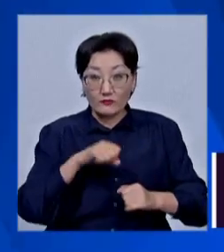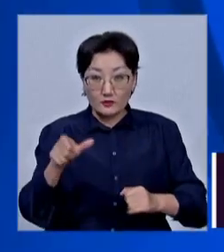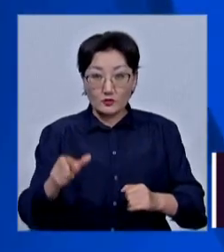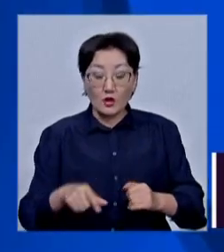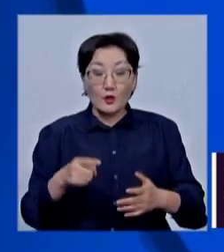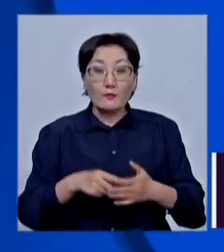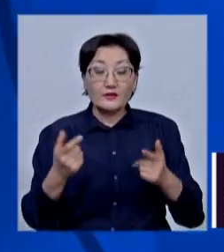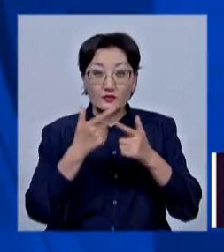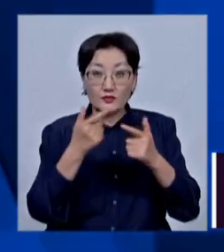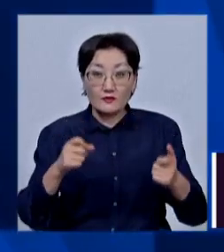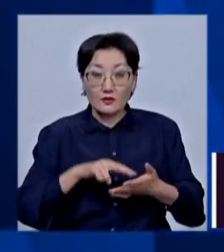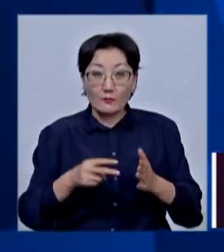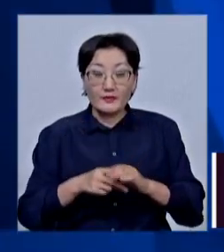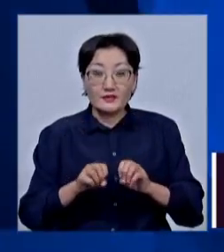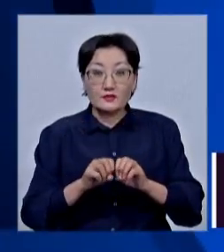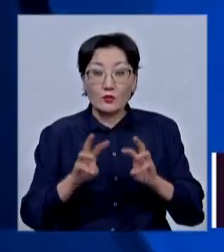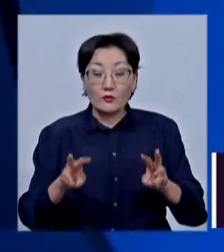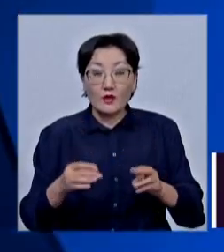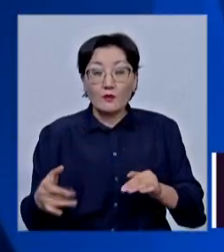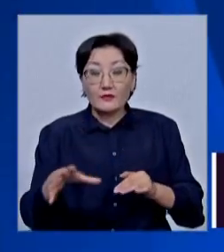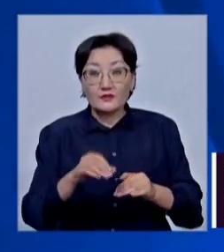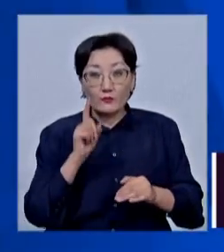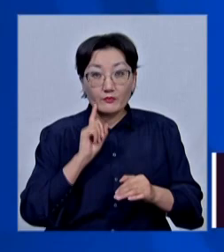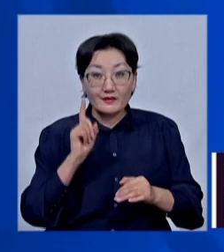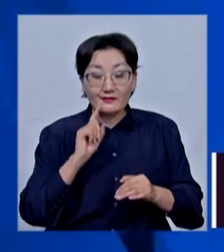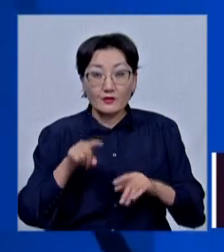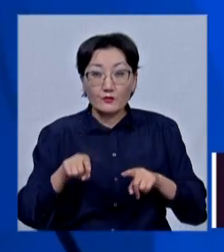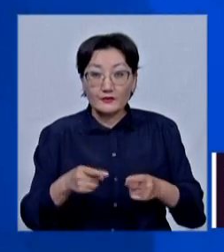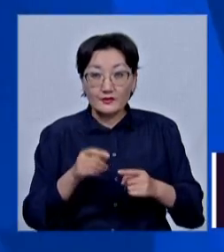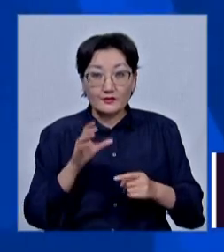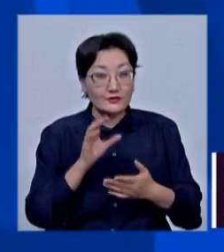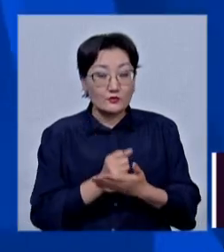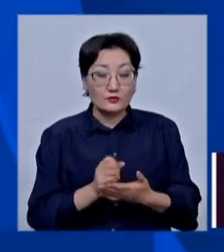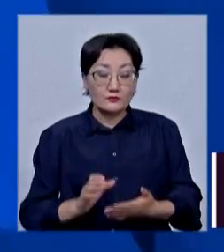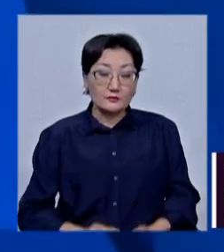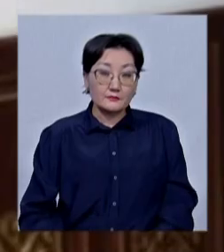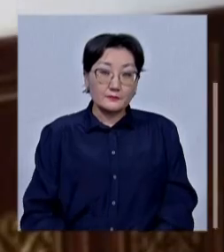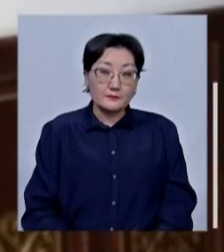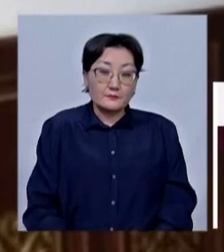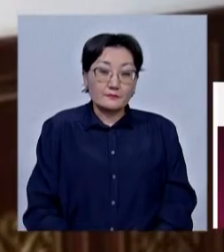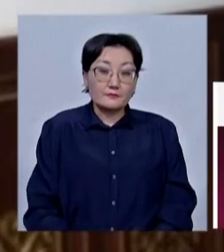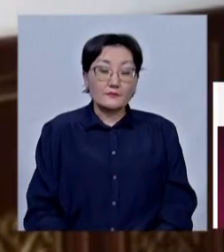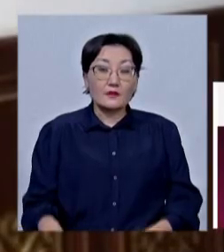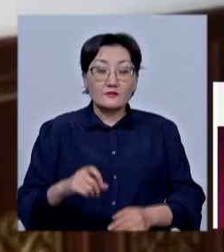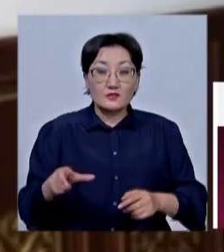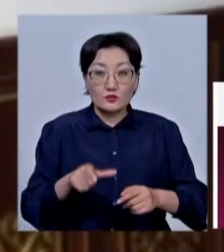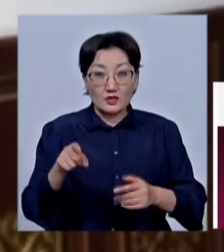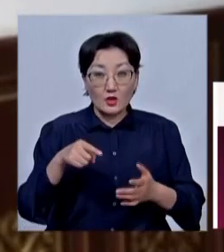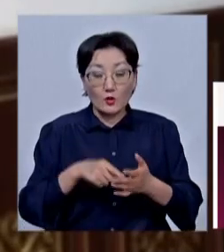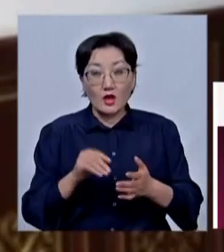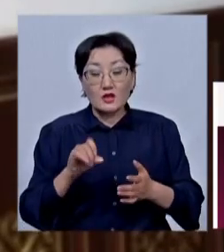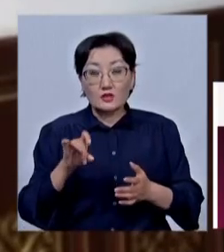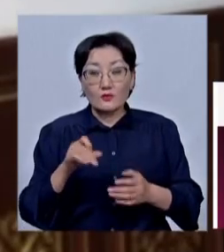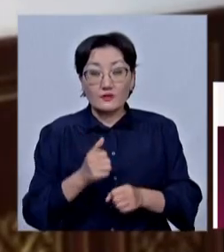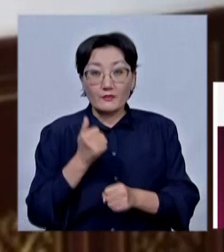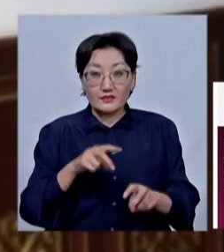В городе объявили план перехват, но поймать налетчиков по горячим следам не удалось. Все дороги города Жанаузен под